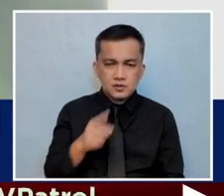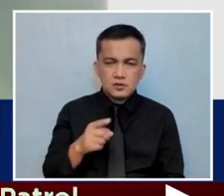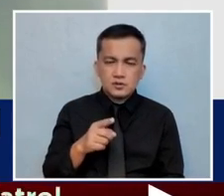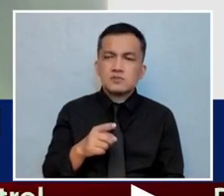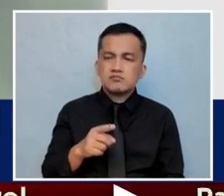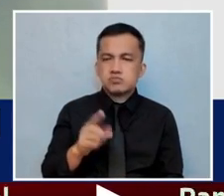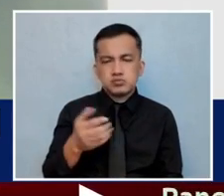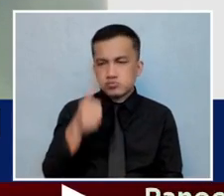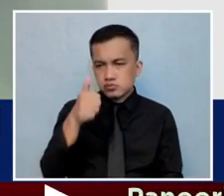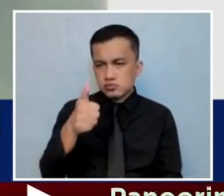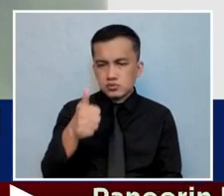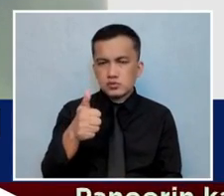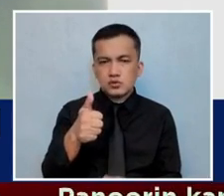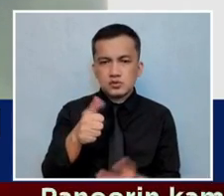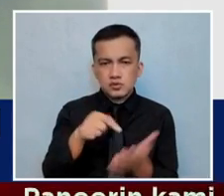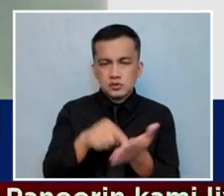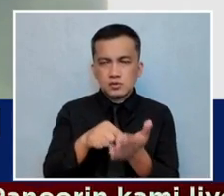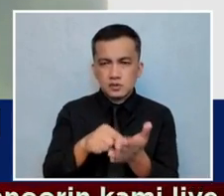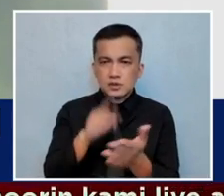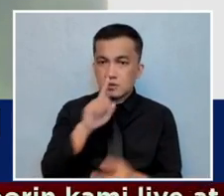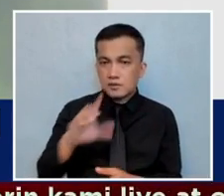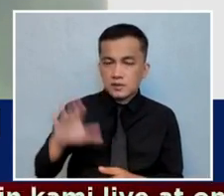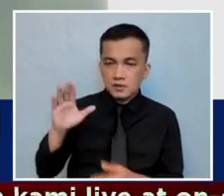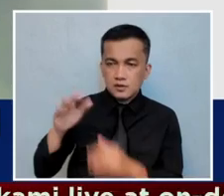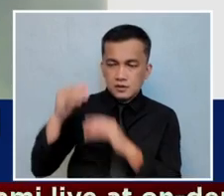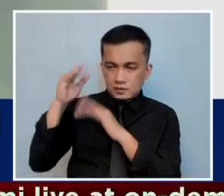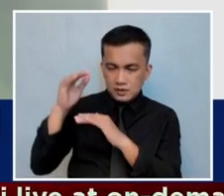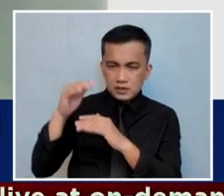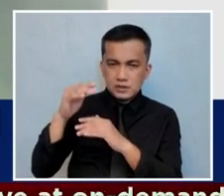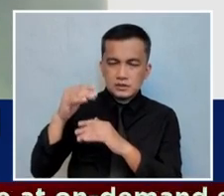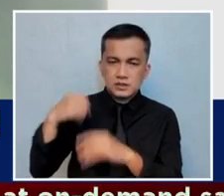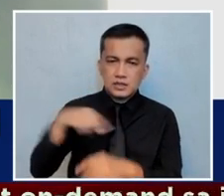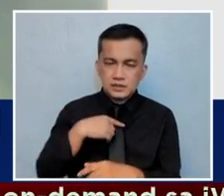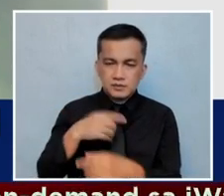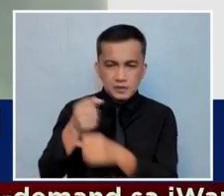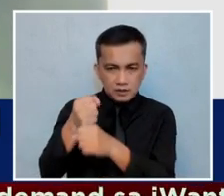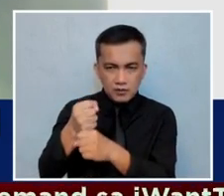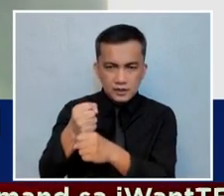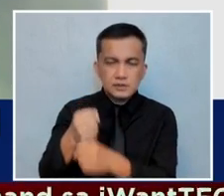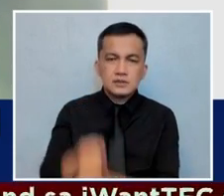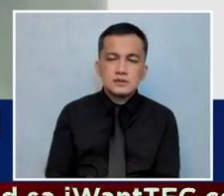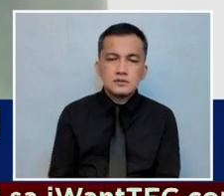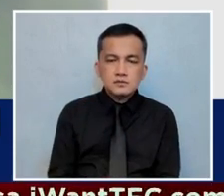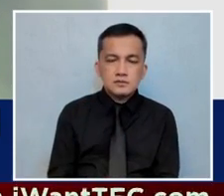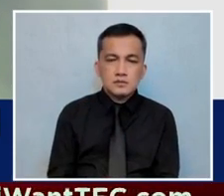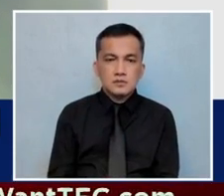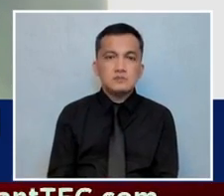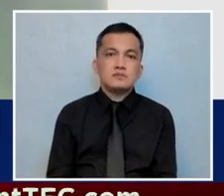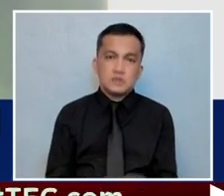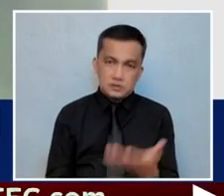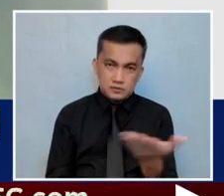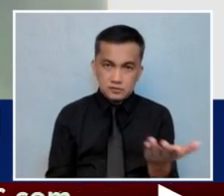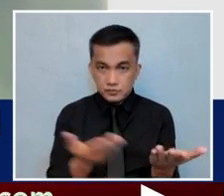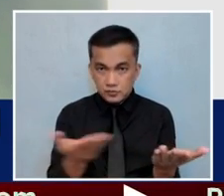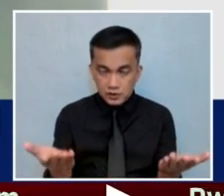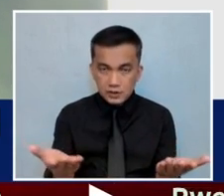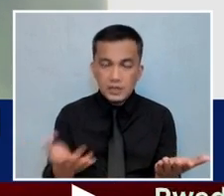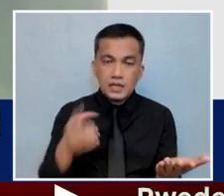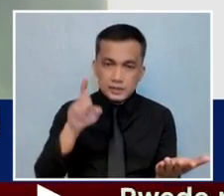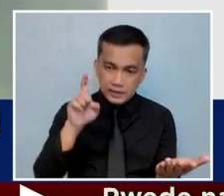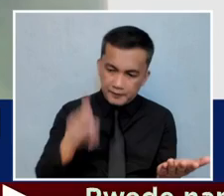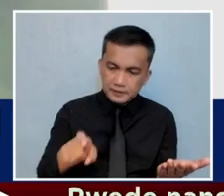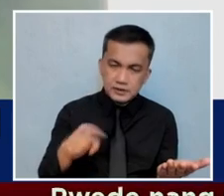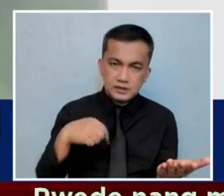sa pangako ng pag-asa ng ating pinanghahawakan. Kaya naman, dapat lamang